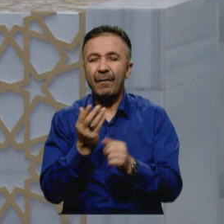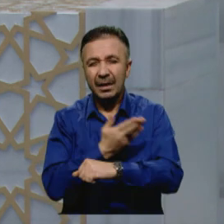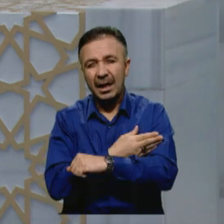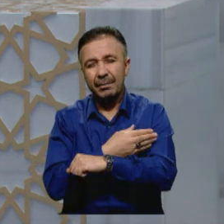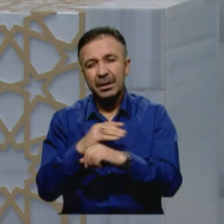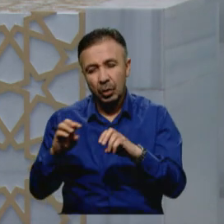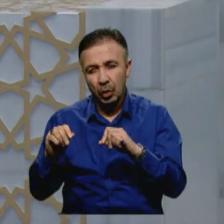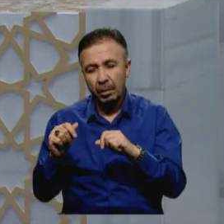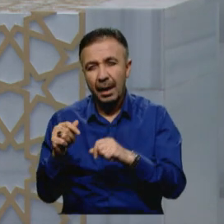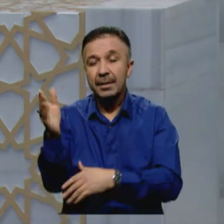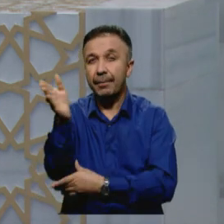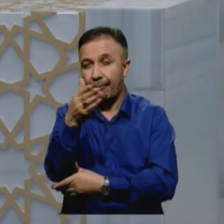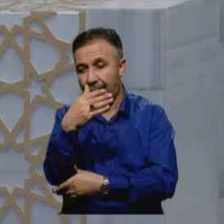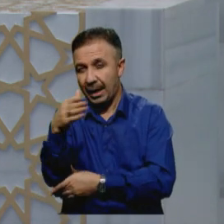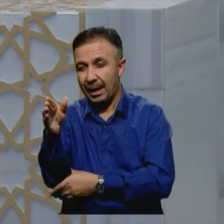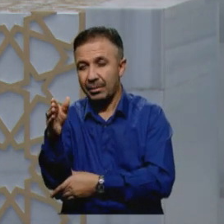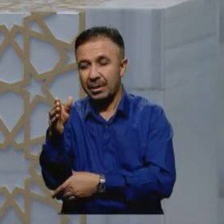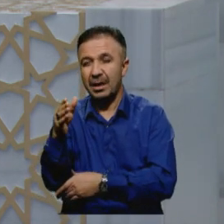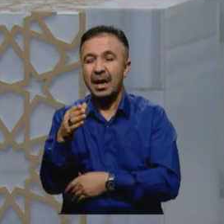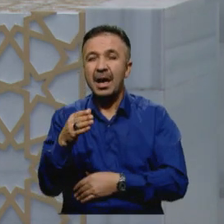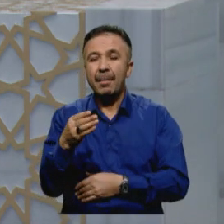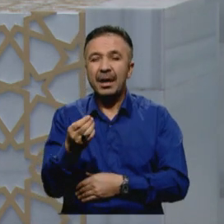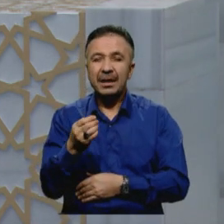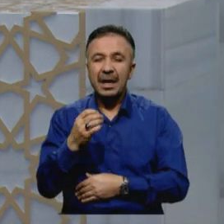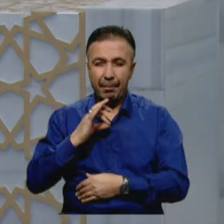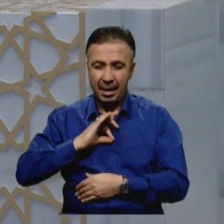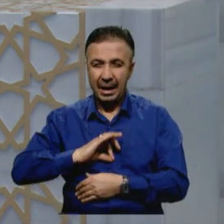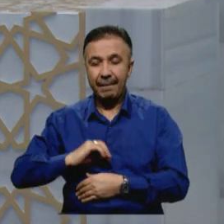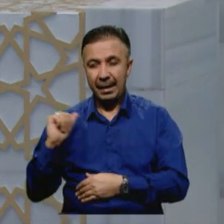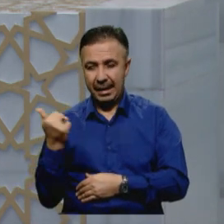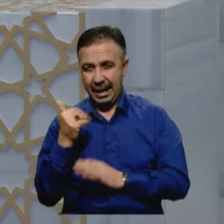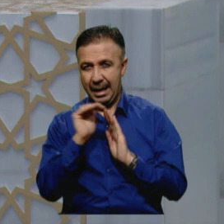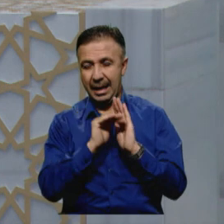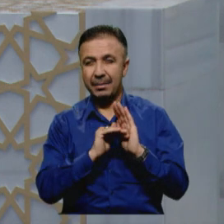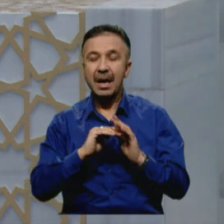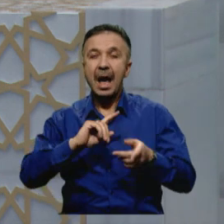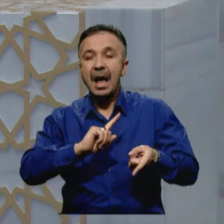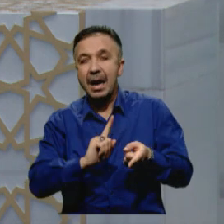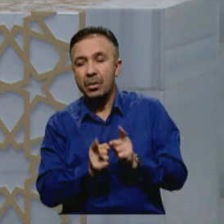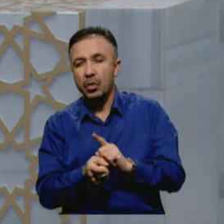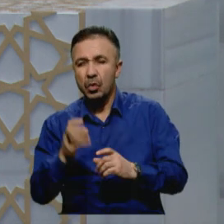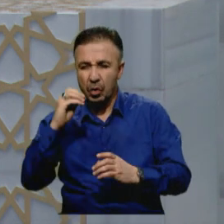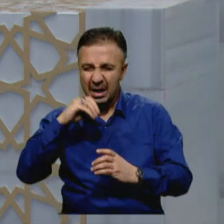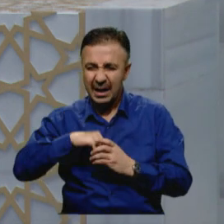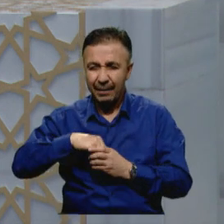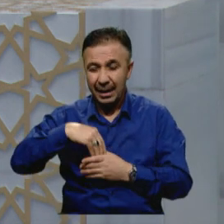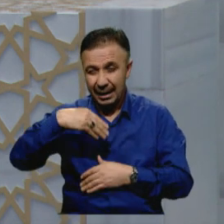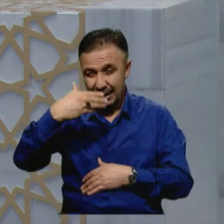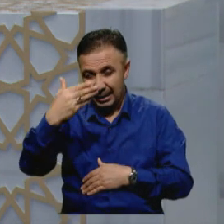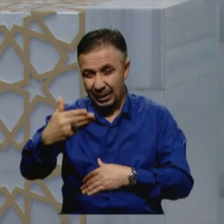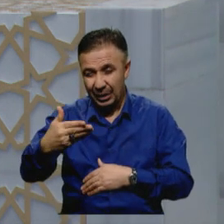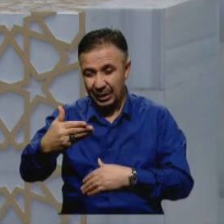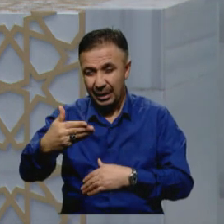bayrağımızı, maddi manevi değerlerimizi, milli manevi değerlerimizi her türlü iç ve dış düşmanların şer